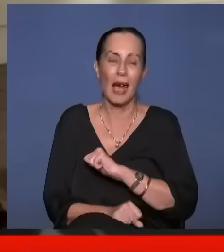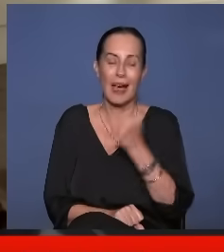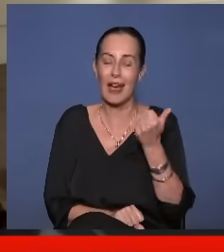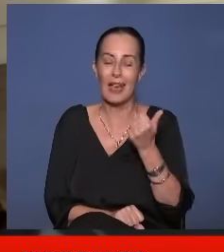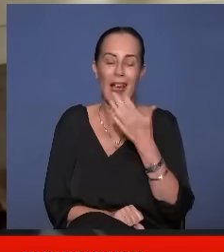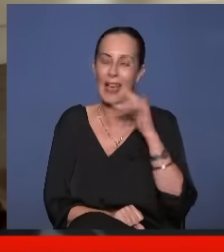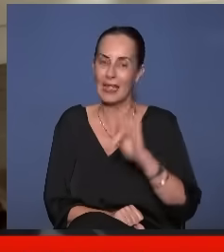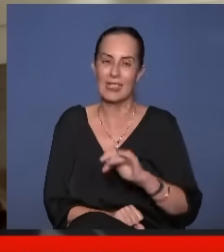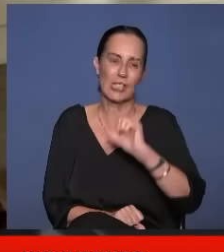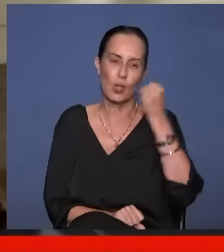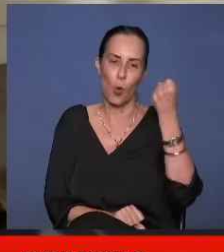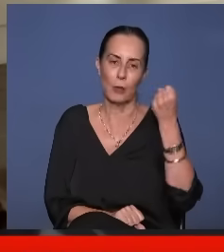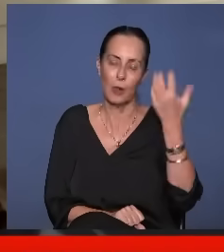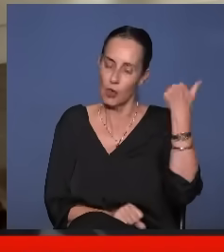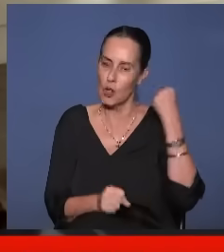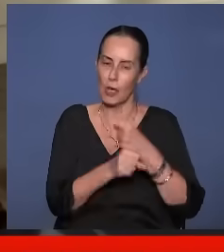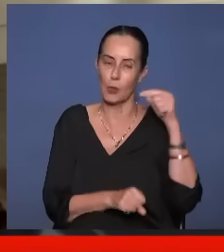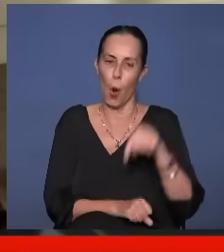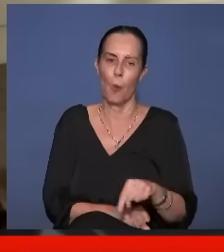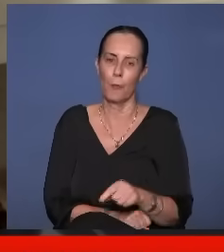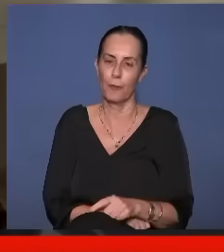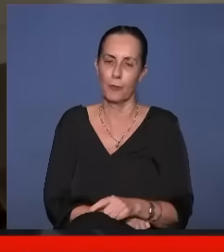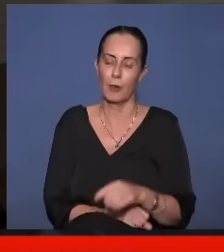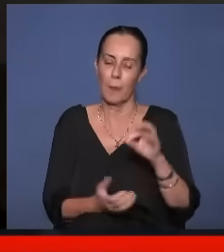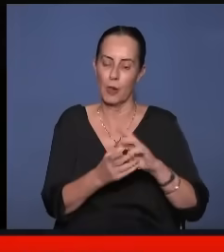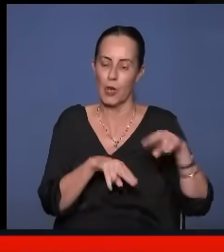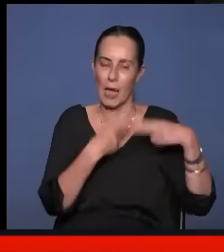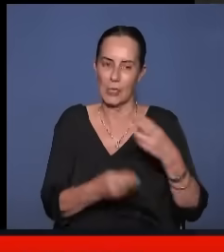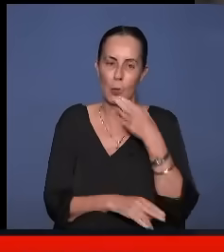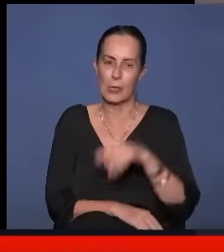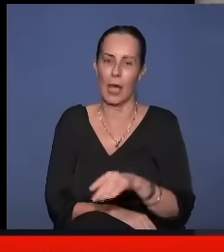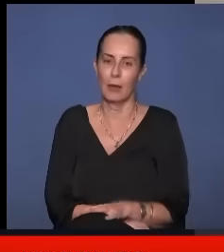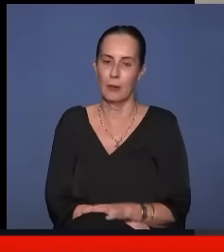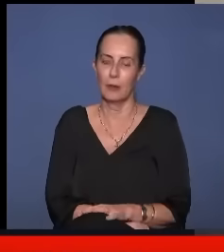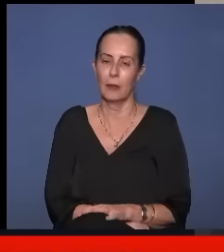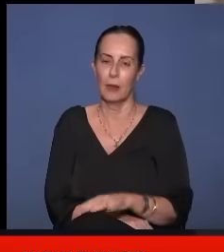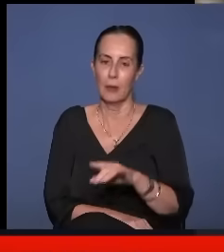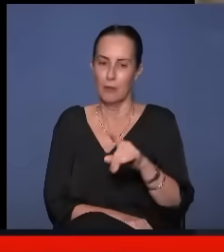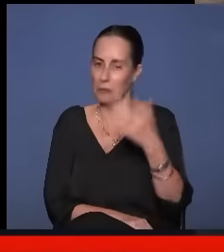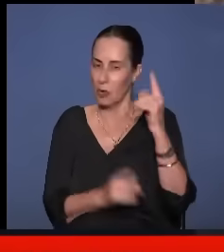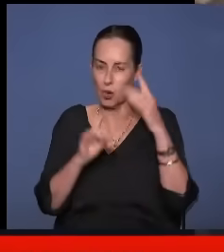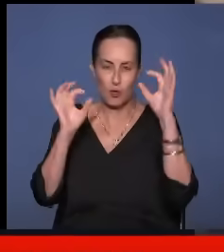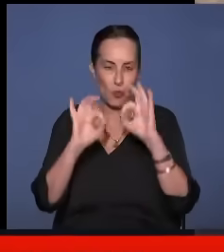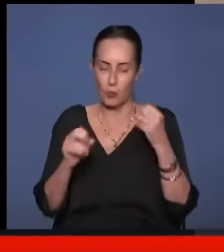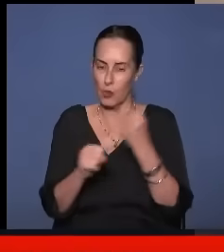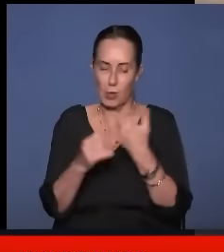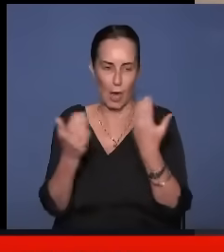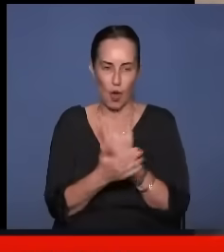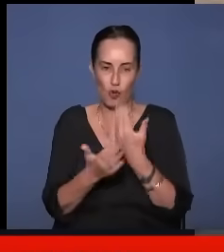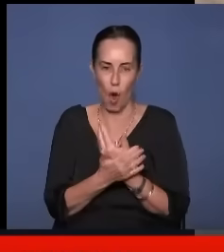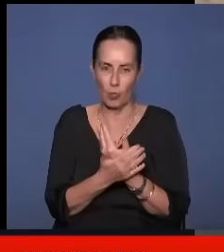הכי אנטי-ציוניים שעשינו פה מאז שיבת ציון. בח'אן יונס לא יקרה היום שום דבר שעושה